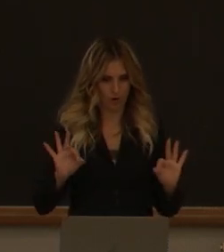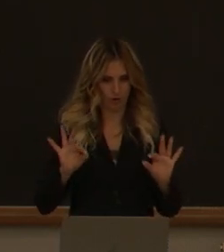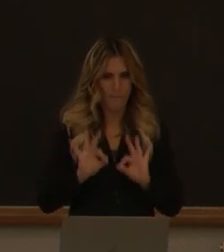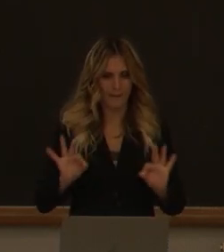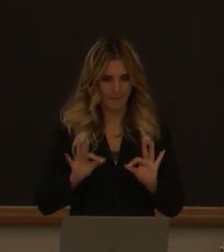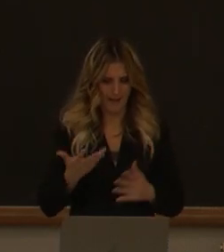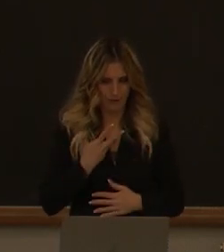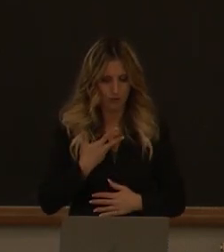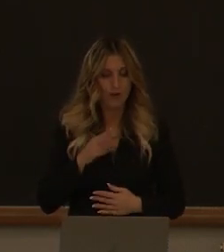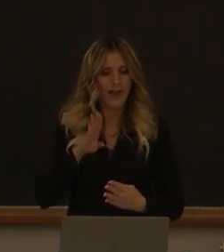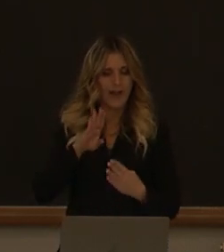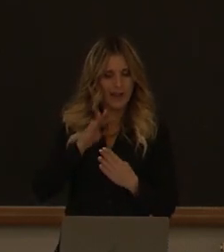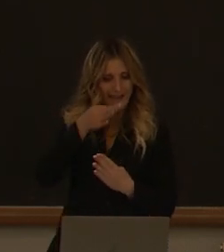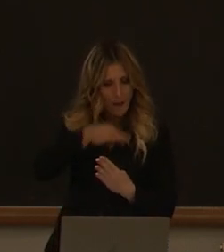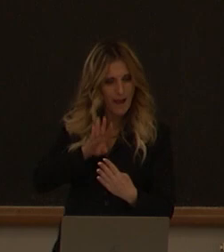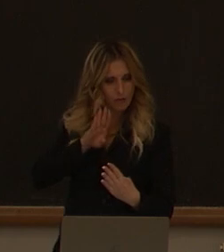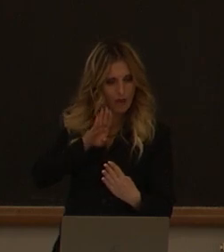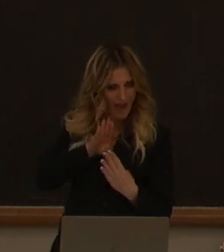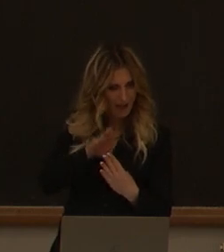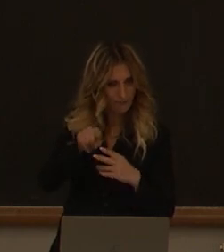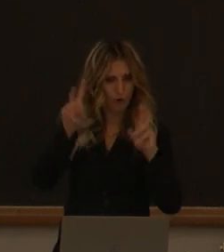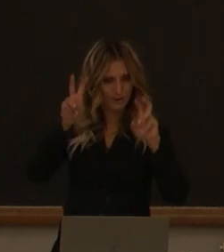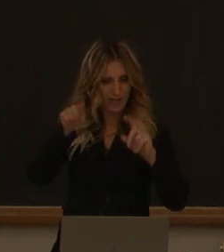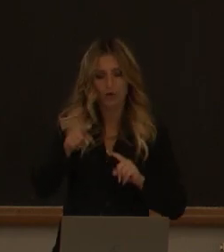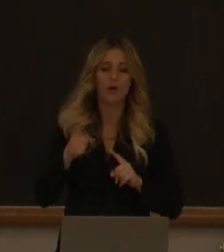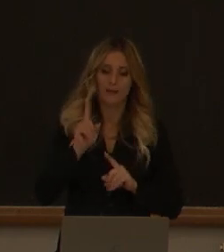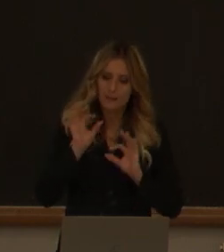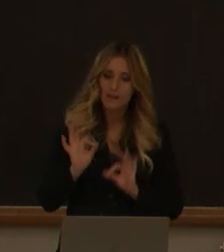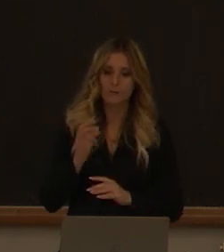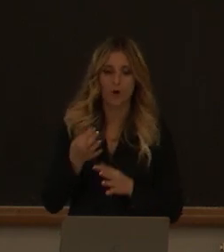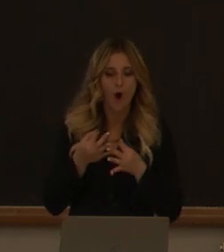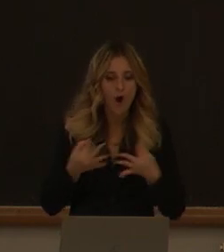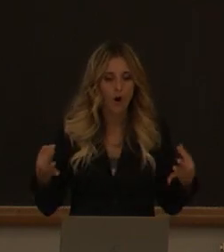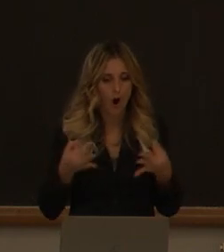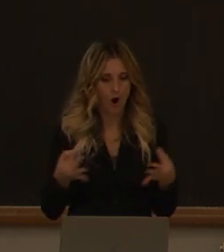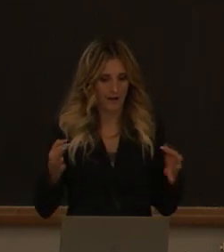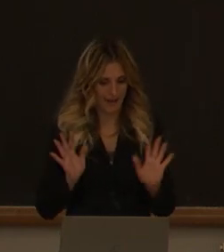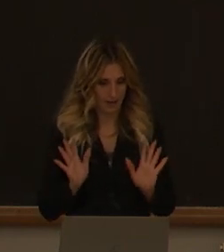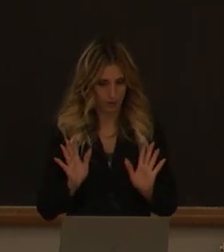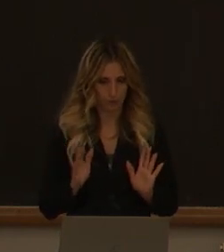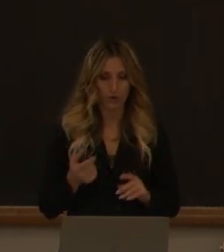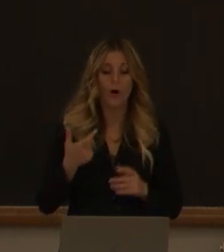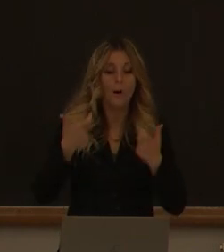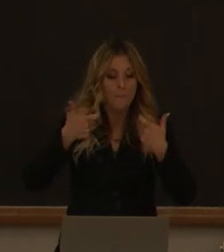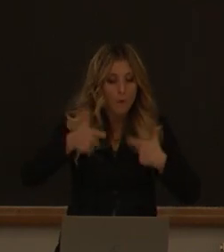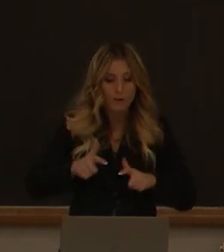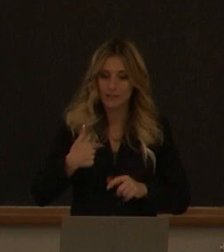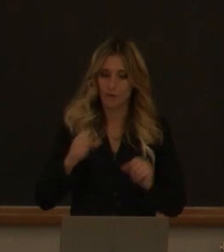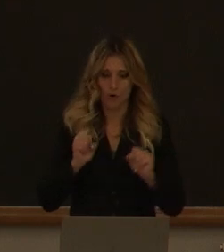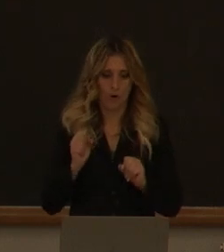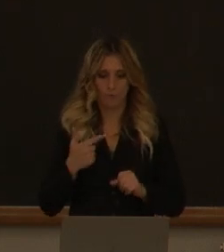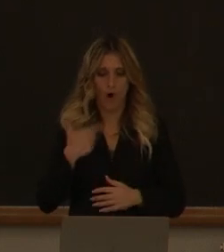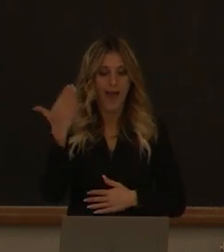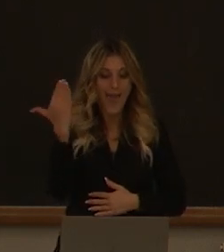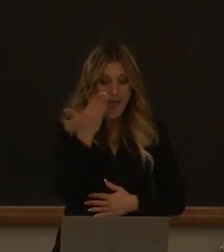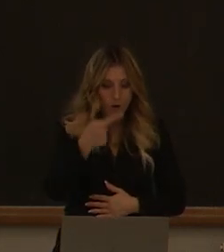di affrontare le tematiche dell'ambiente naturale nel modo scientificamente più corretto, perché non ci possiamo permettere